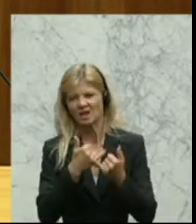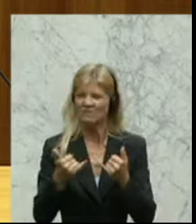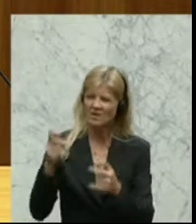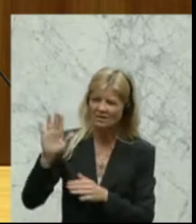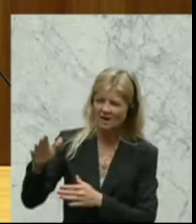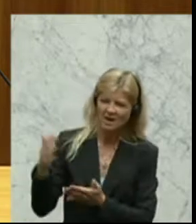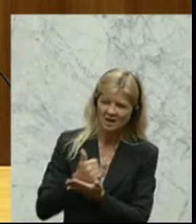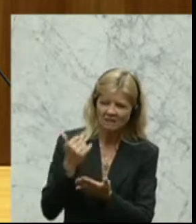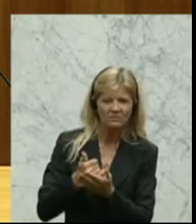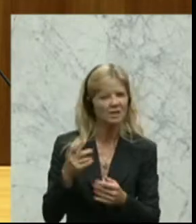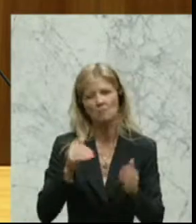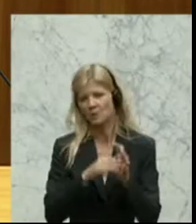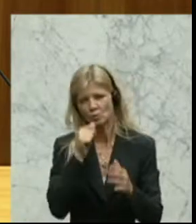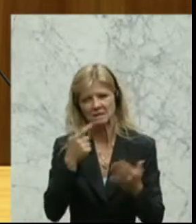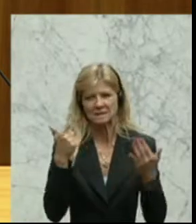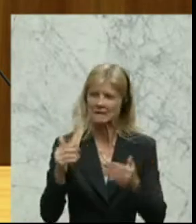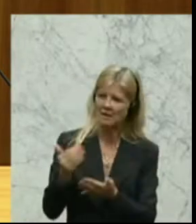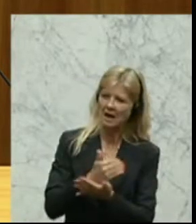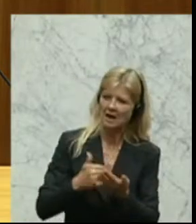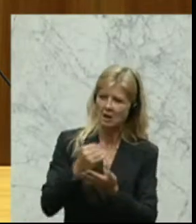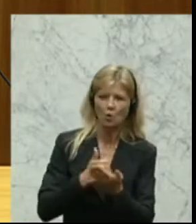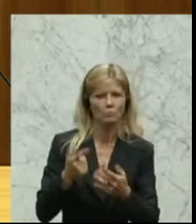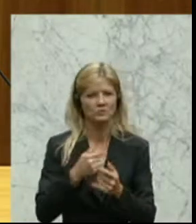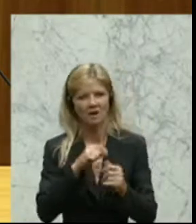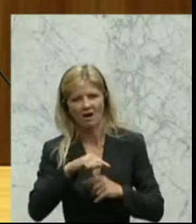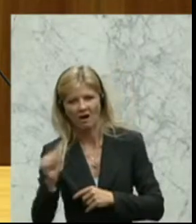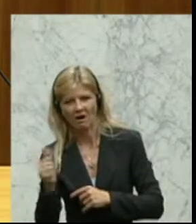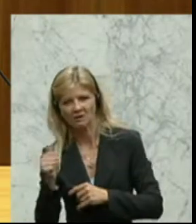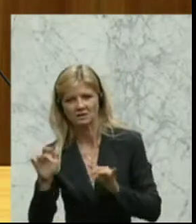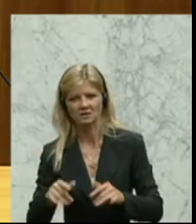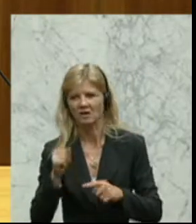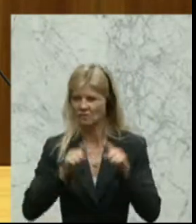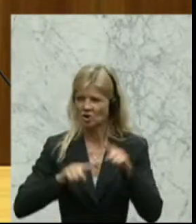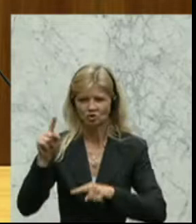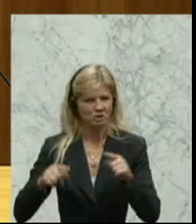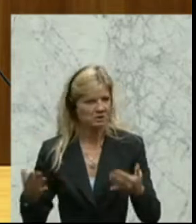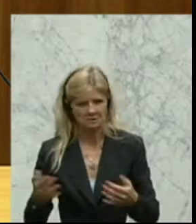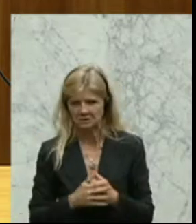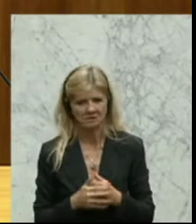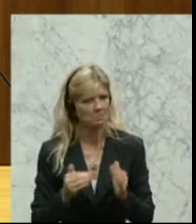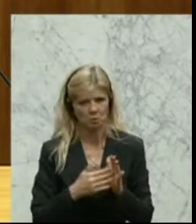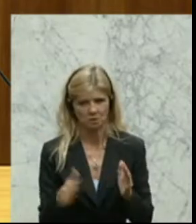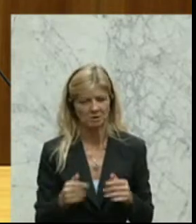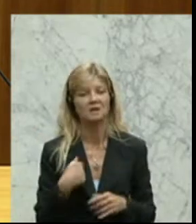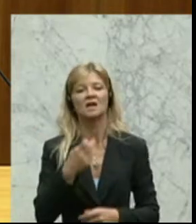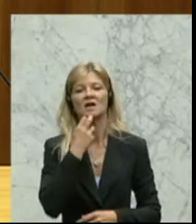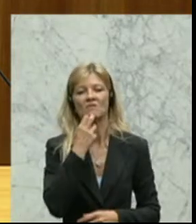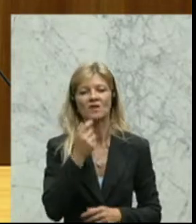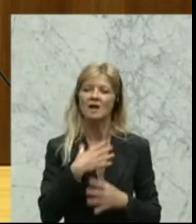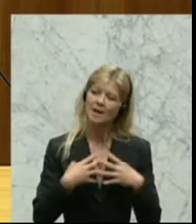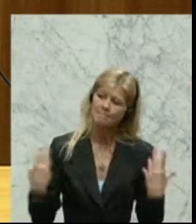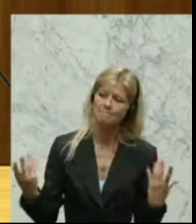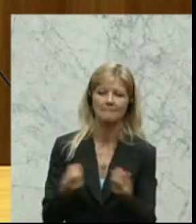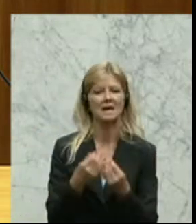Einkunftsarten, die jeweils mit unterschiedlichen Ausnahmen ausgestattet sind. Wir wollen eine gemeinsame Gewinnerzielung haben und danach den